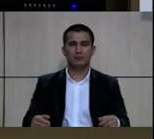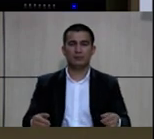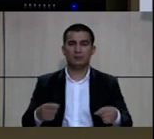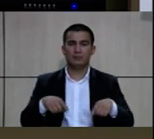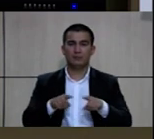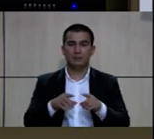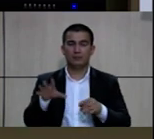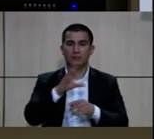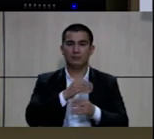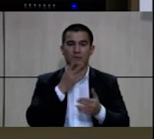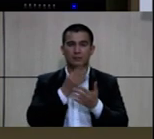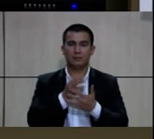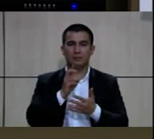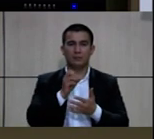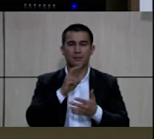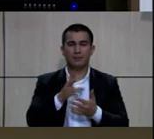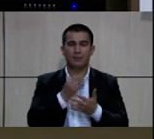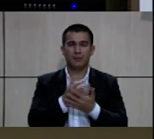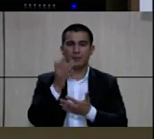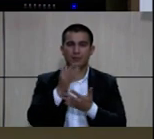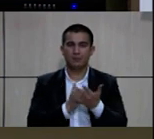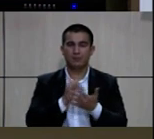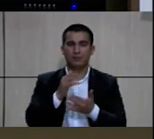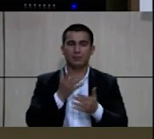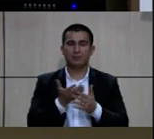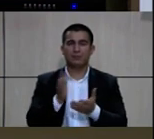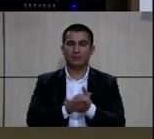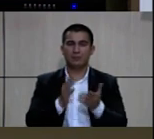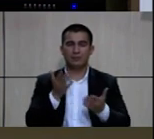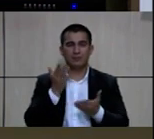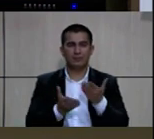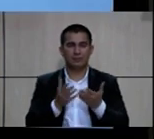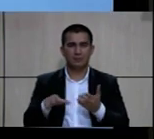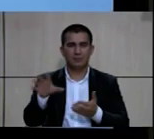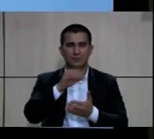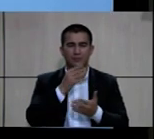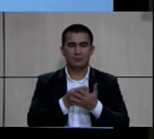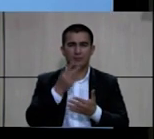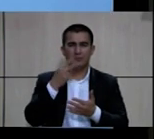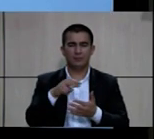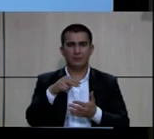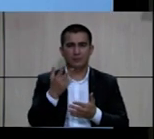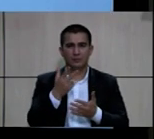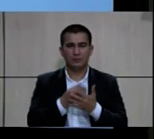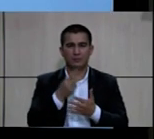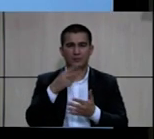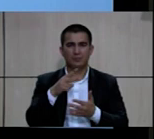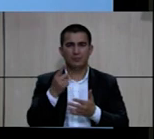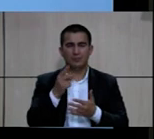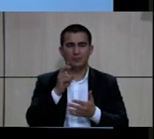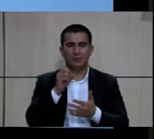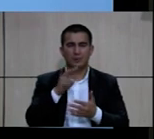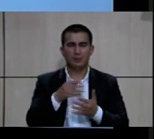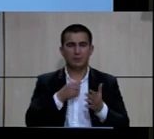Demak, baholash mezoni bilan tanishib olamiz. Agar siz 23 baldan 21